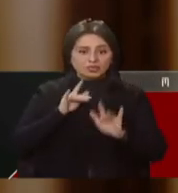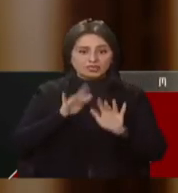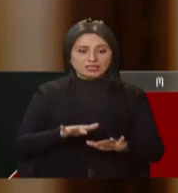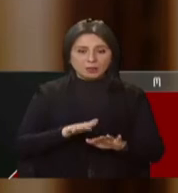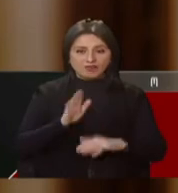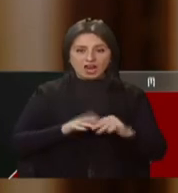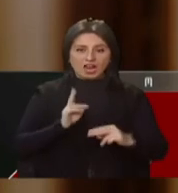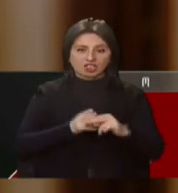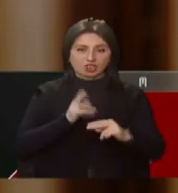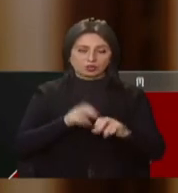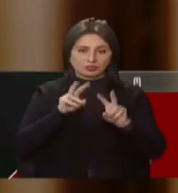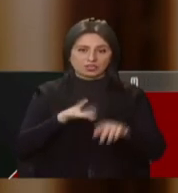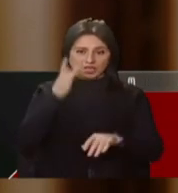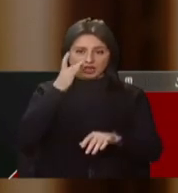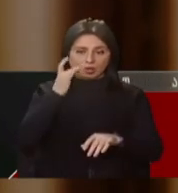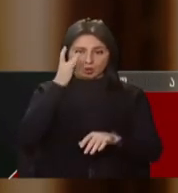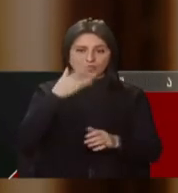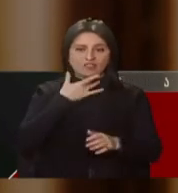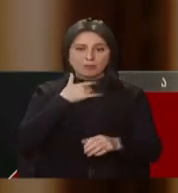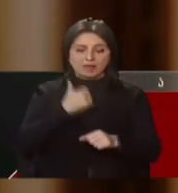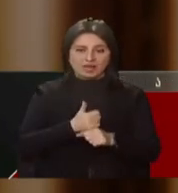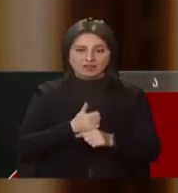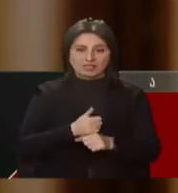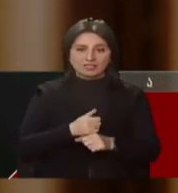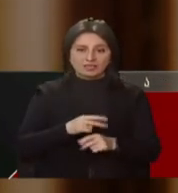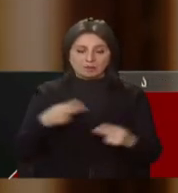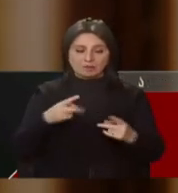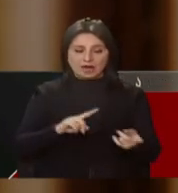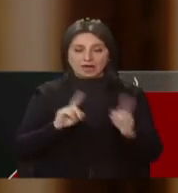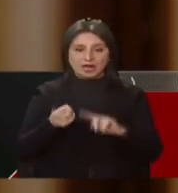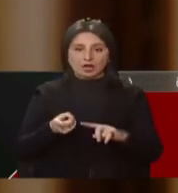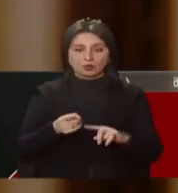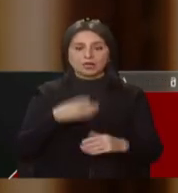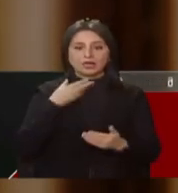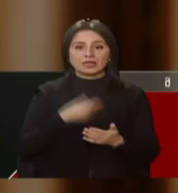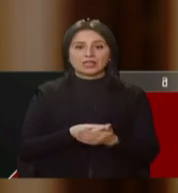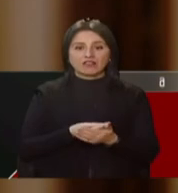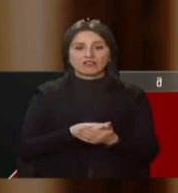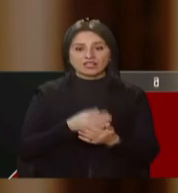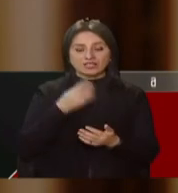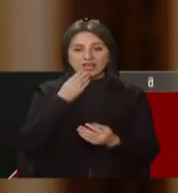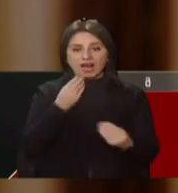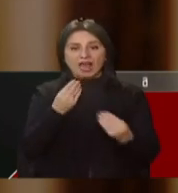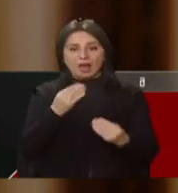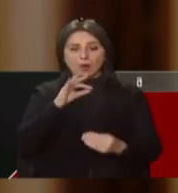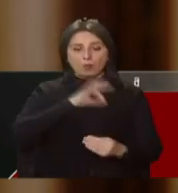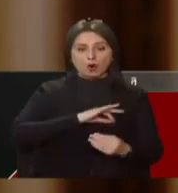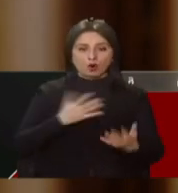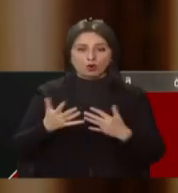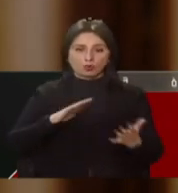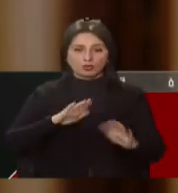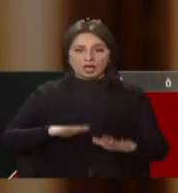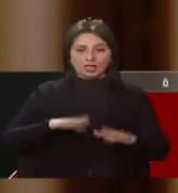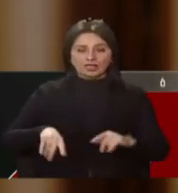საქმიანობაში ხელი შეუშალონ რუსთავის მერიას და პარალელურად თავის გემოზე მოირგონ კონკრეტული